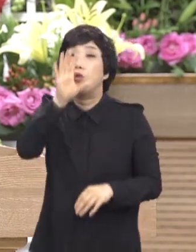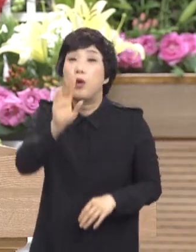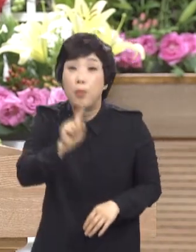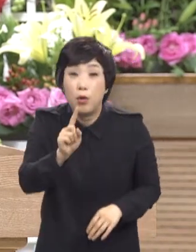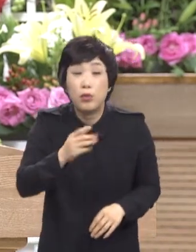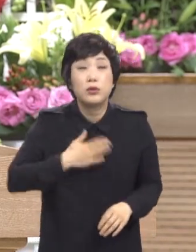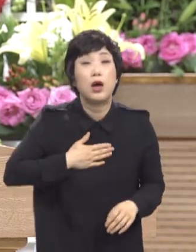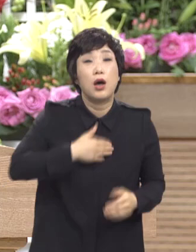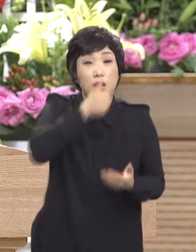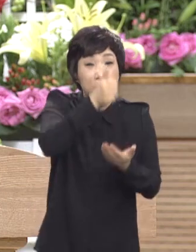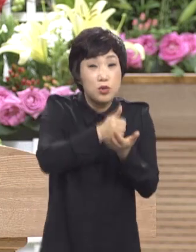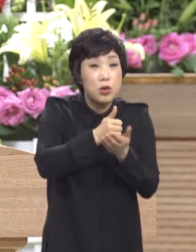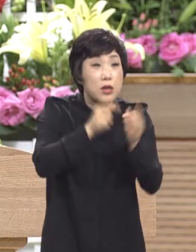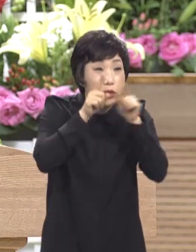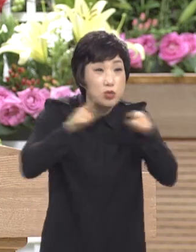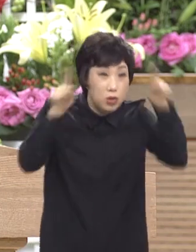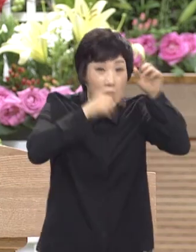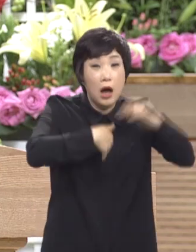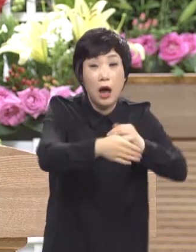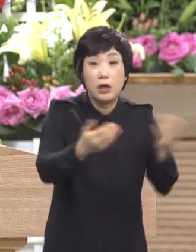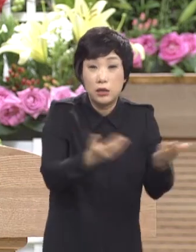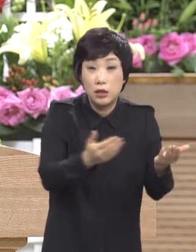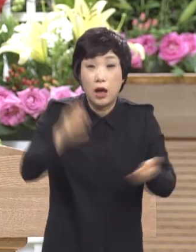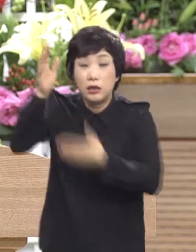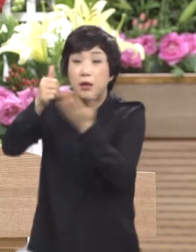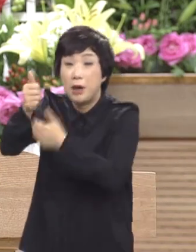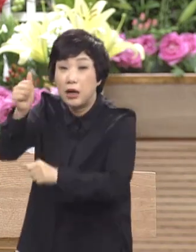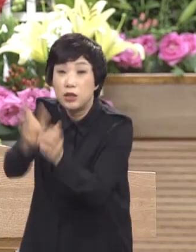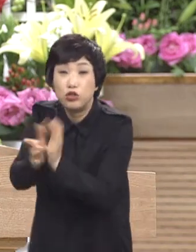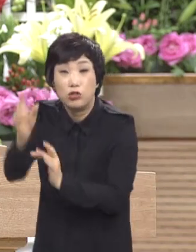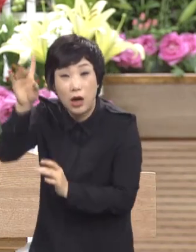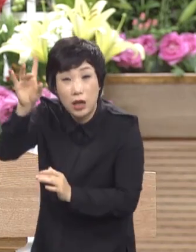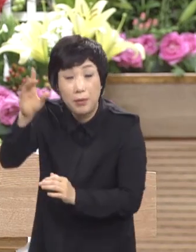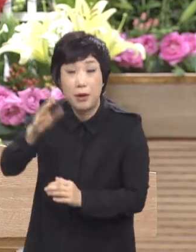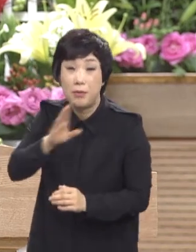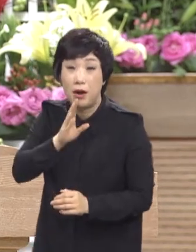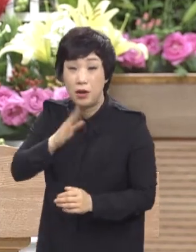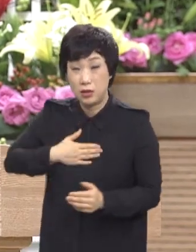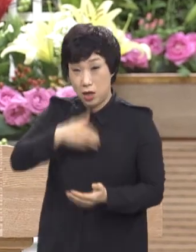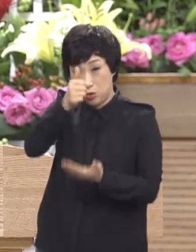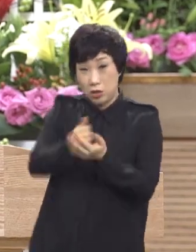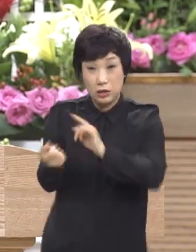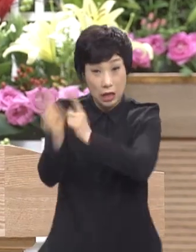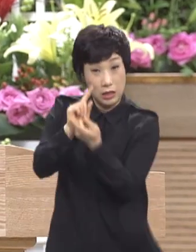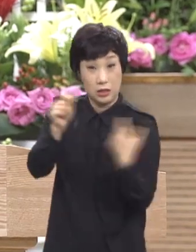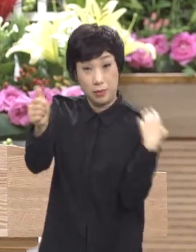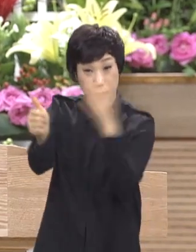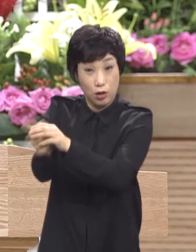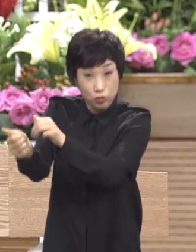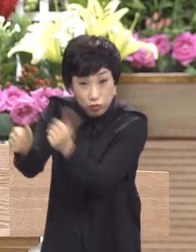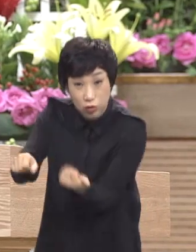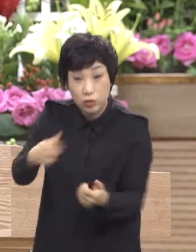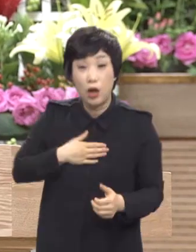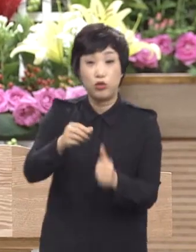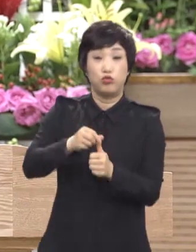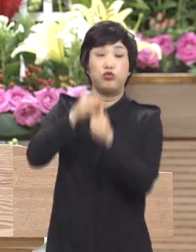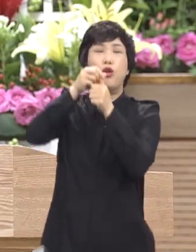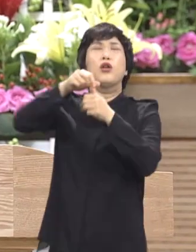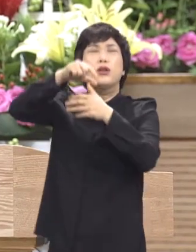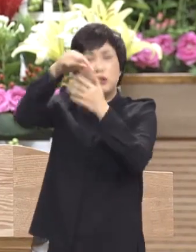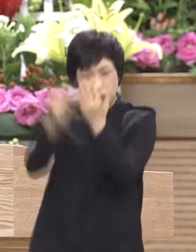죄 문제를 하나님의 아들만이 죄 없는 분이 내 죄를 짊어지고 죽어서 나를 살려주는